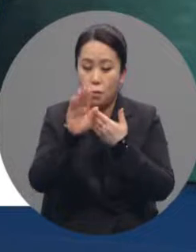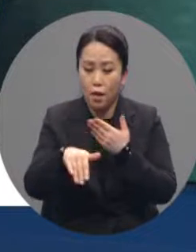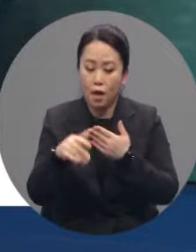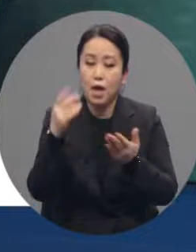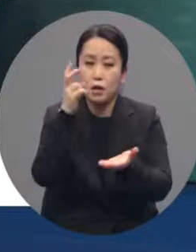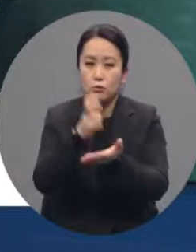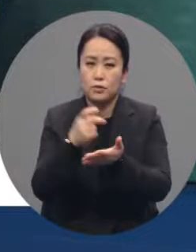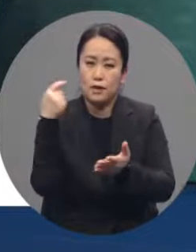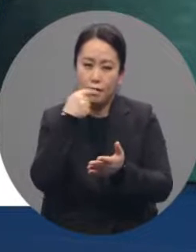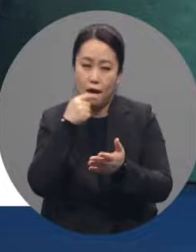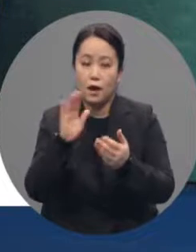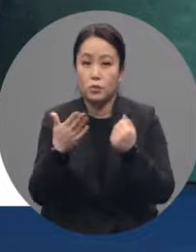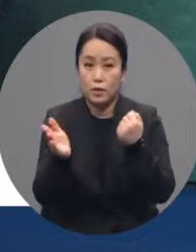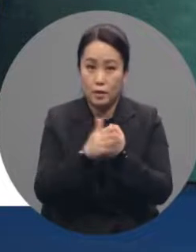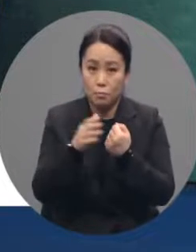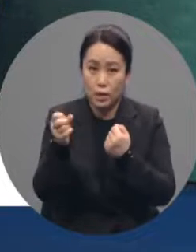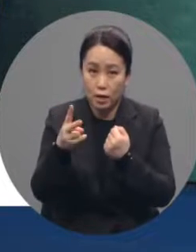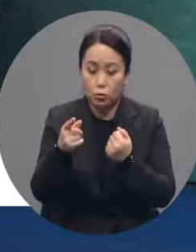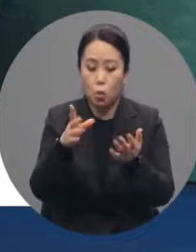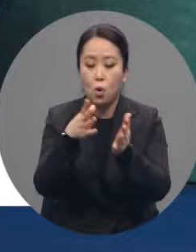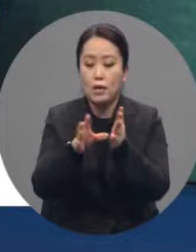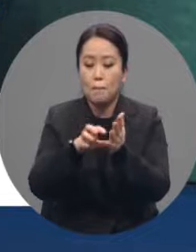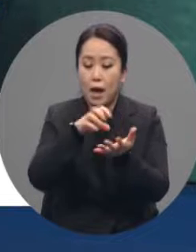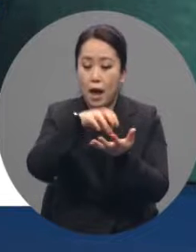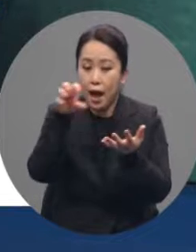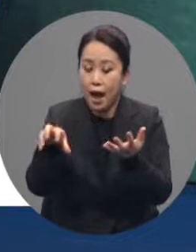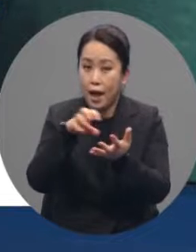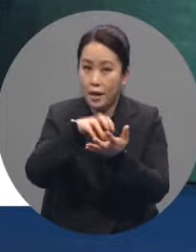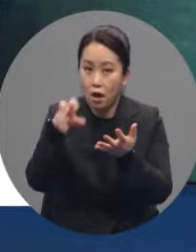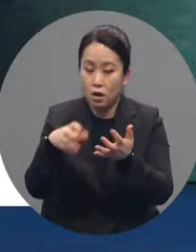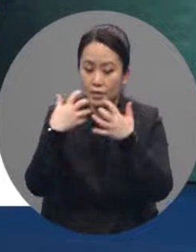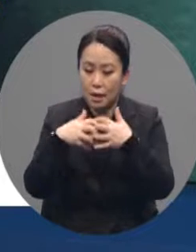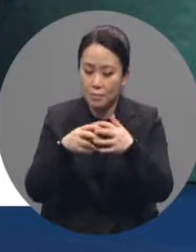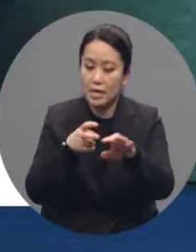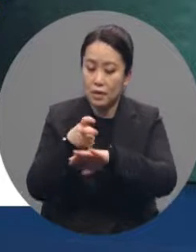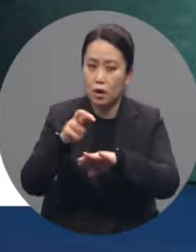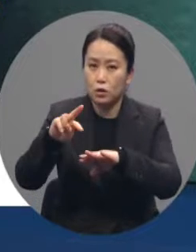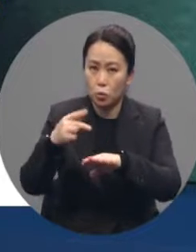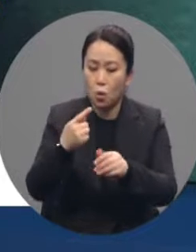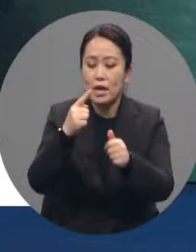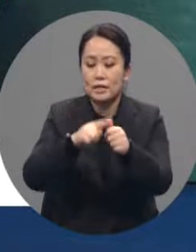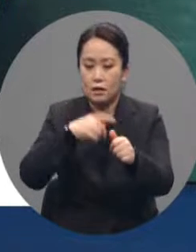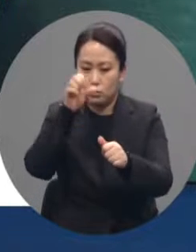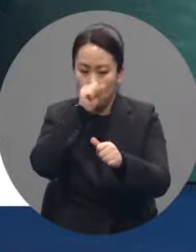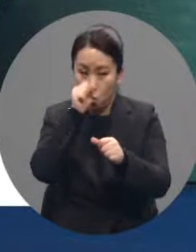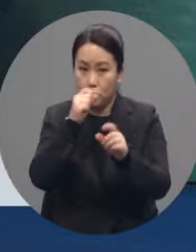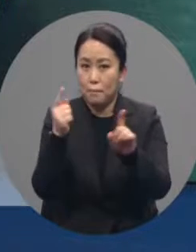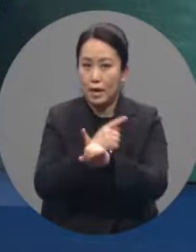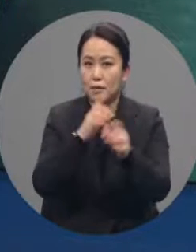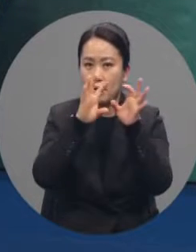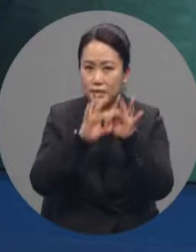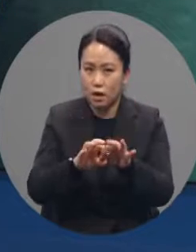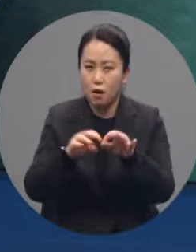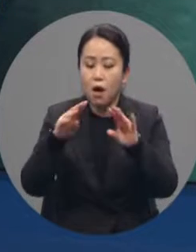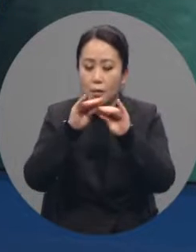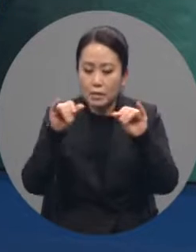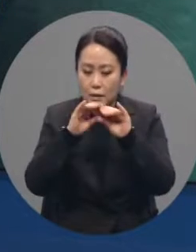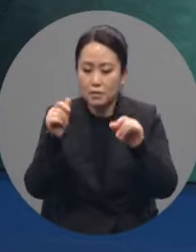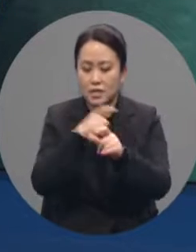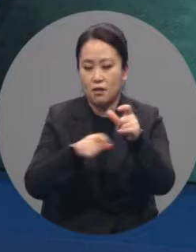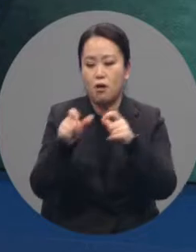때문인데요. 선박과 하역 장비도 친환경 체제로 바뀌면서 미세먼지 배출은 더욱 줄어들 것으로